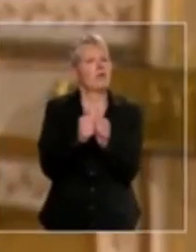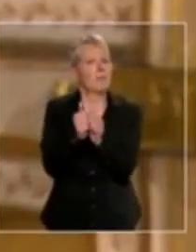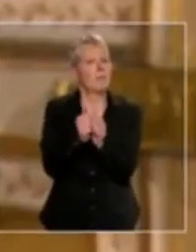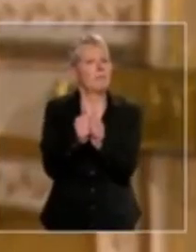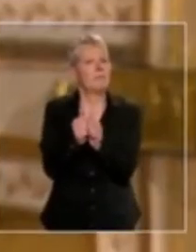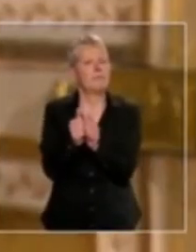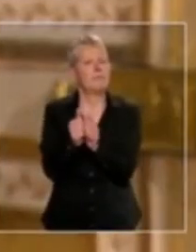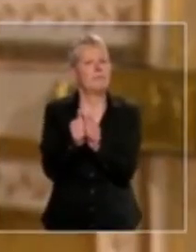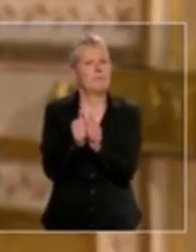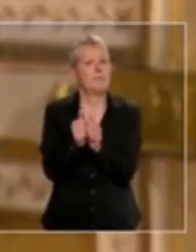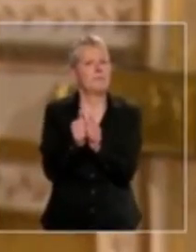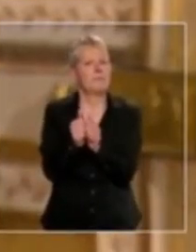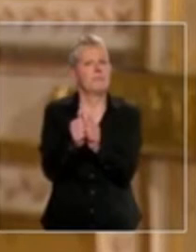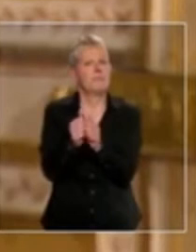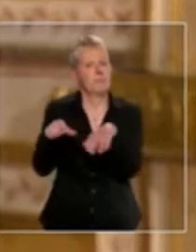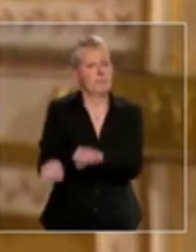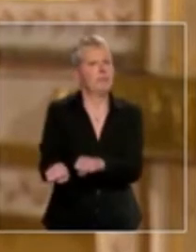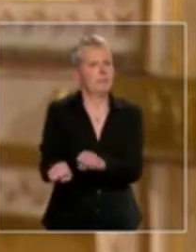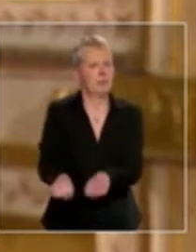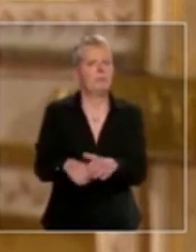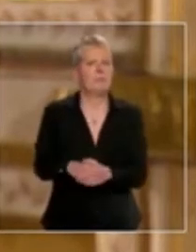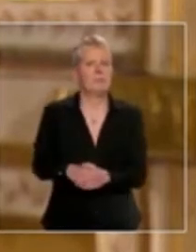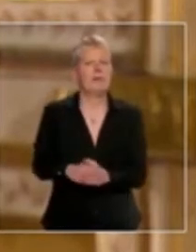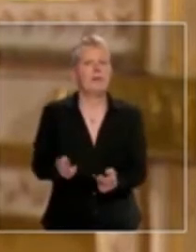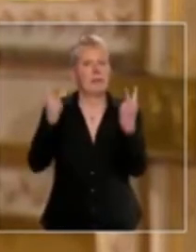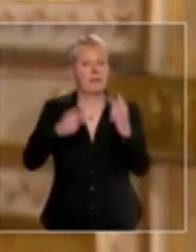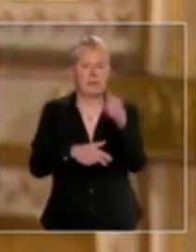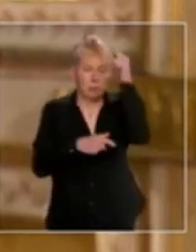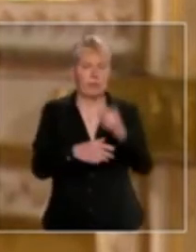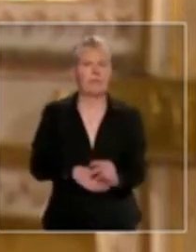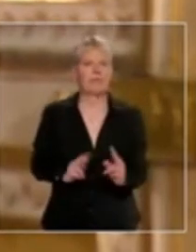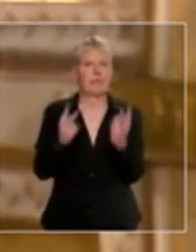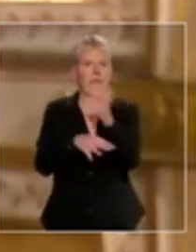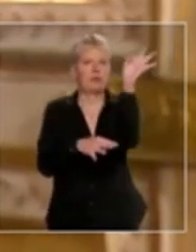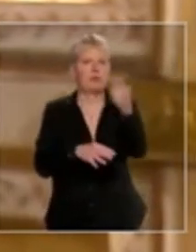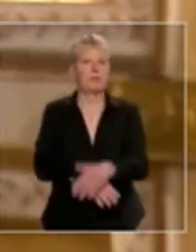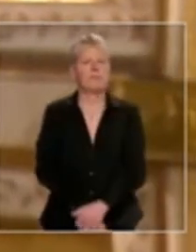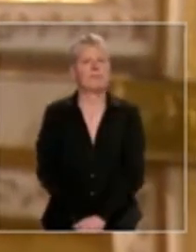pour... Vive la République! Vive la France !